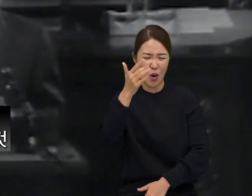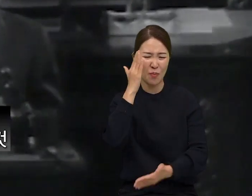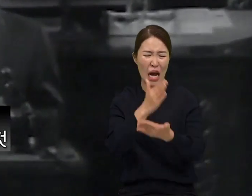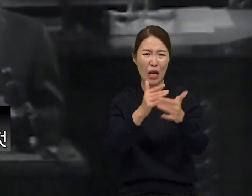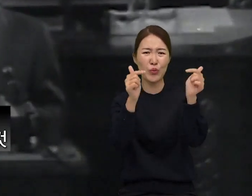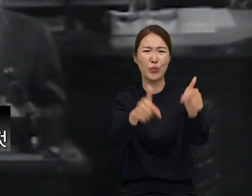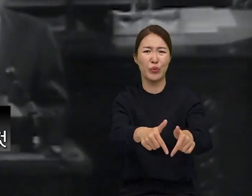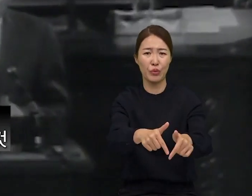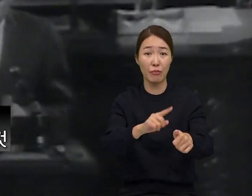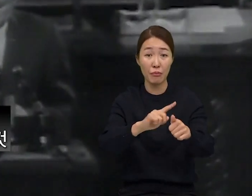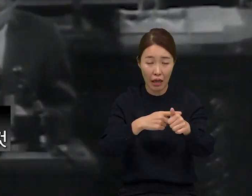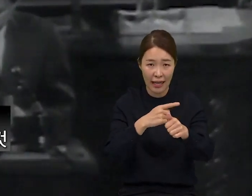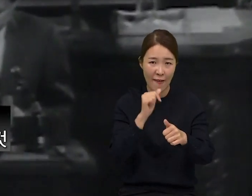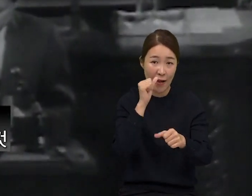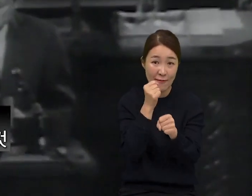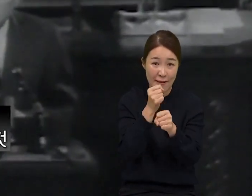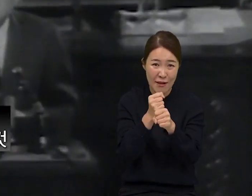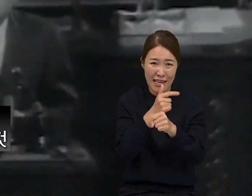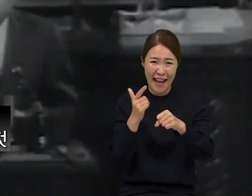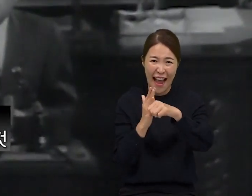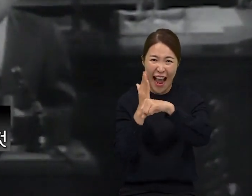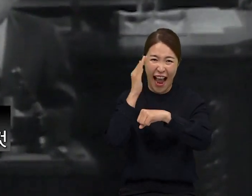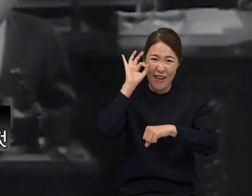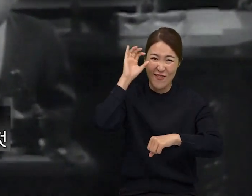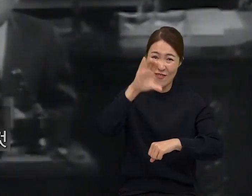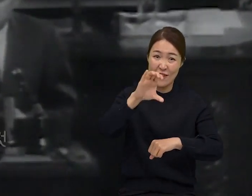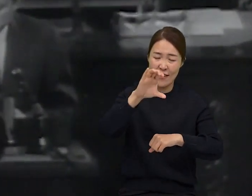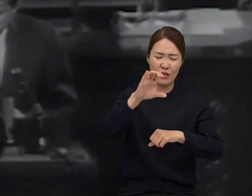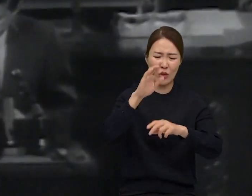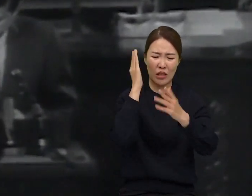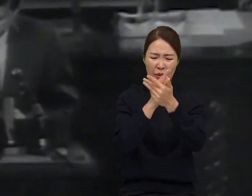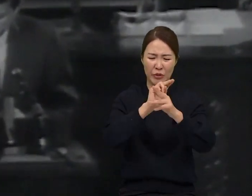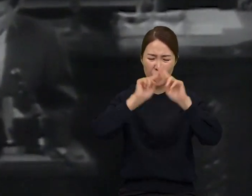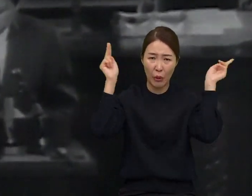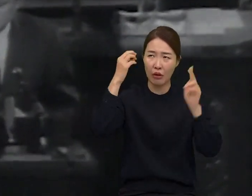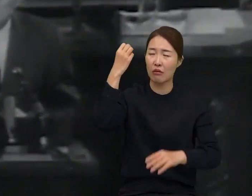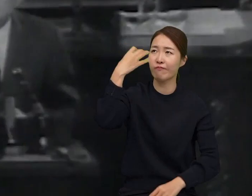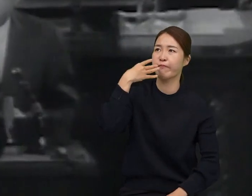종합지휘철소와 같이 과도한 투자 계획을 취소할 것을 요구해왔다.